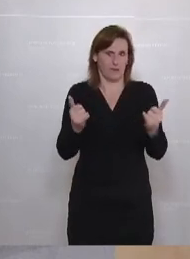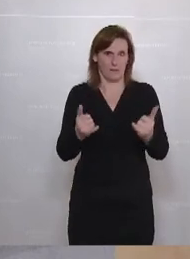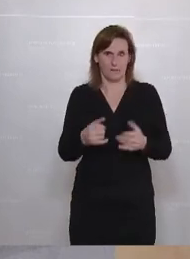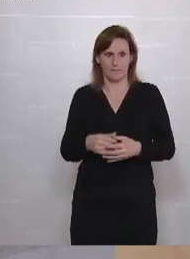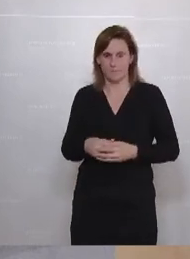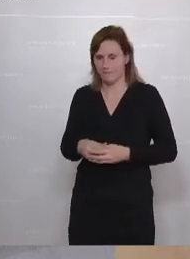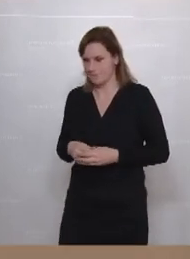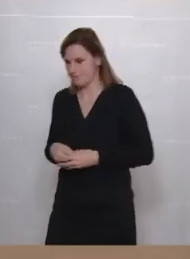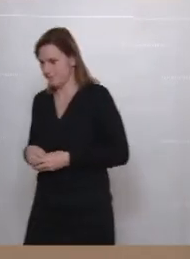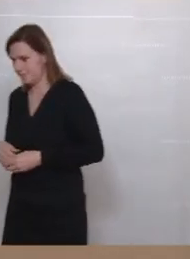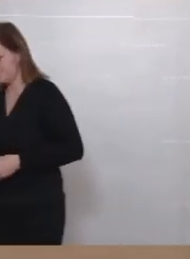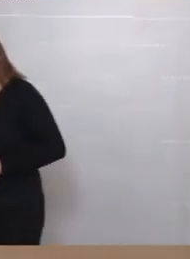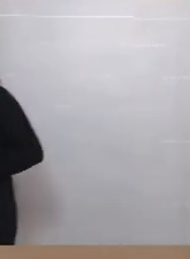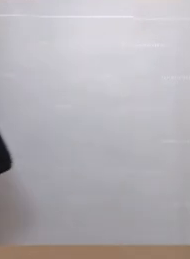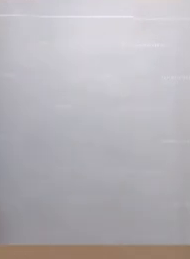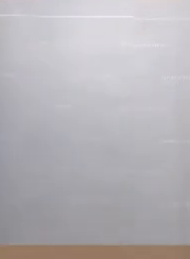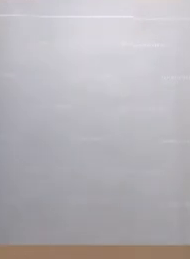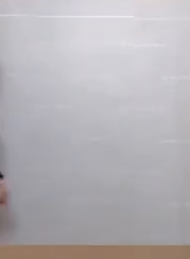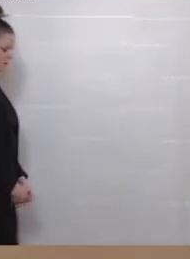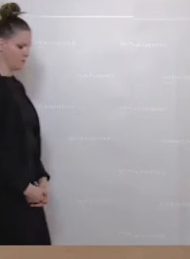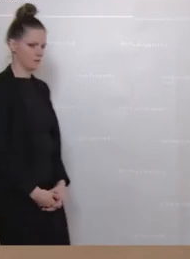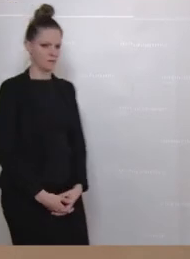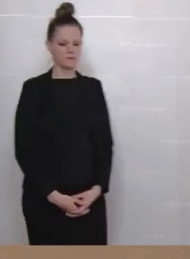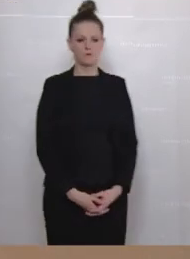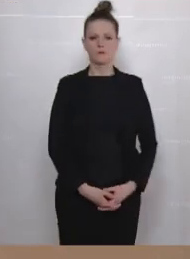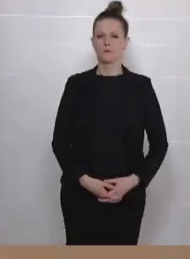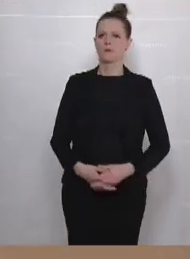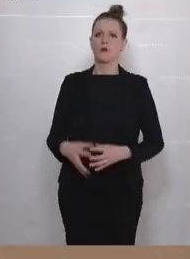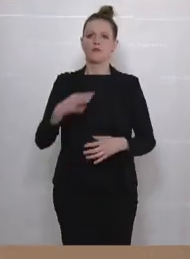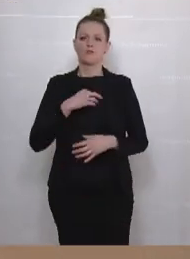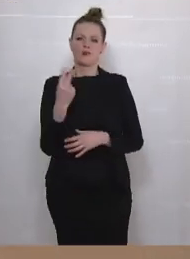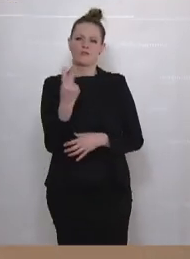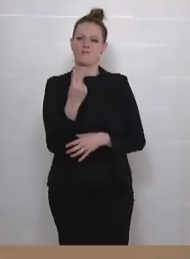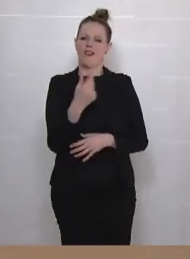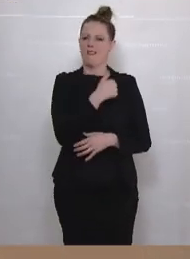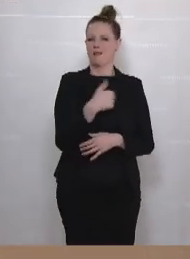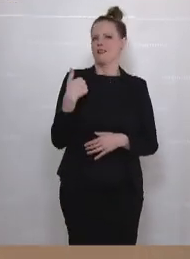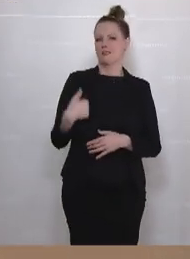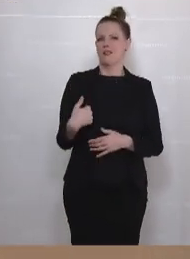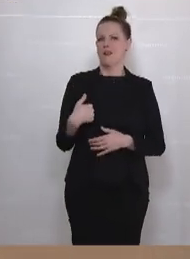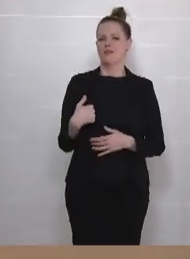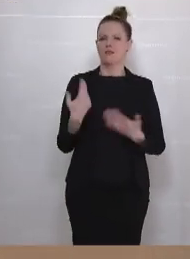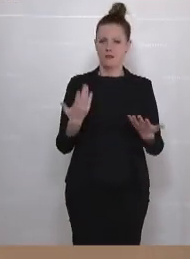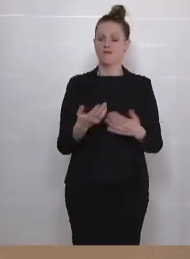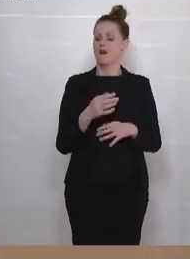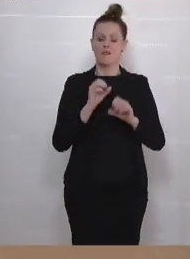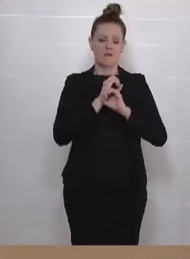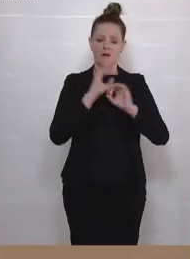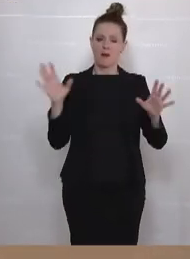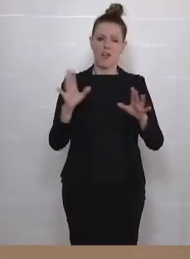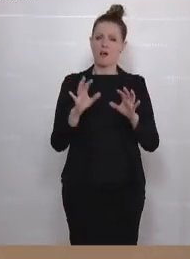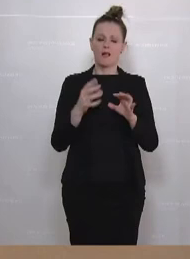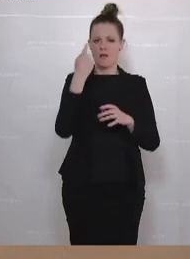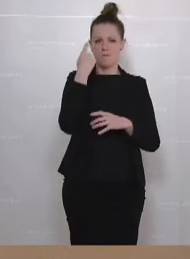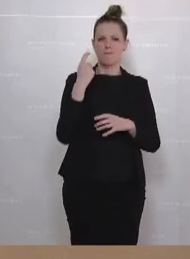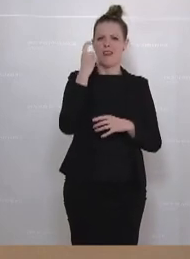eigentlich beides sozusagen die zwei Seiten von einer Münze. Österreich hat eine ganz klare Linie zur Kernenergie. Wir lehnen sie ab. Das ist nicht eine